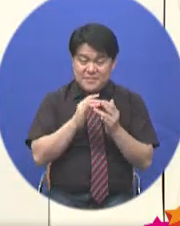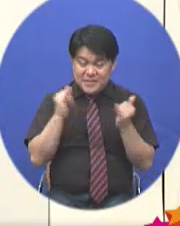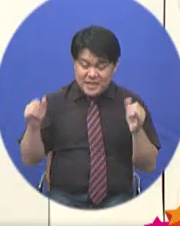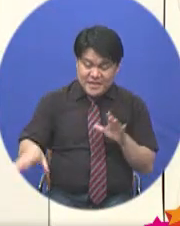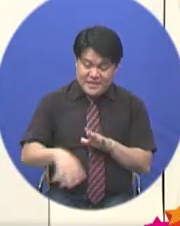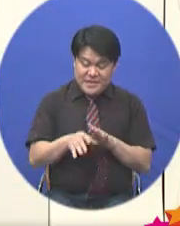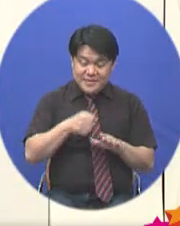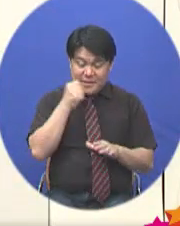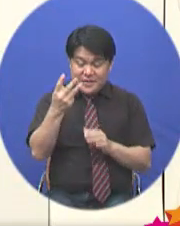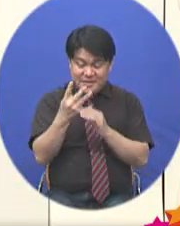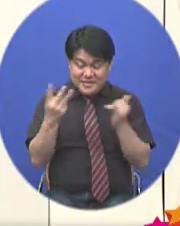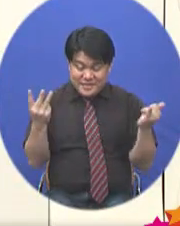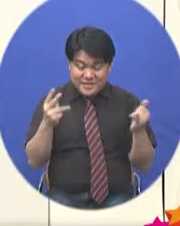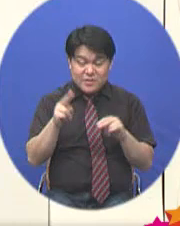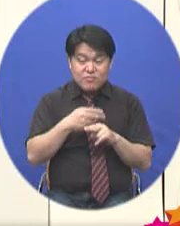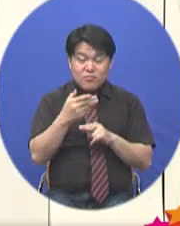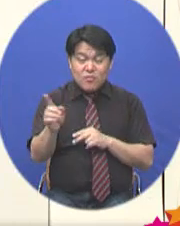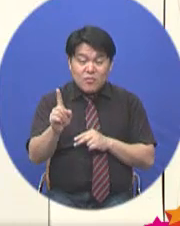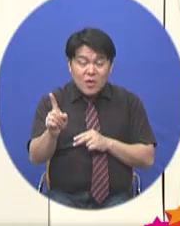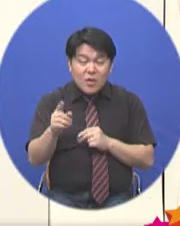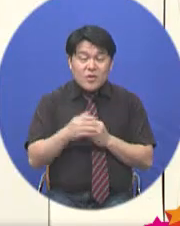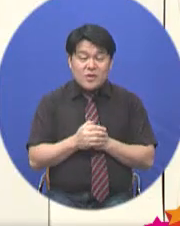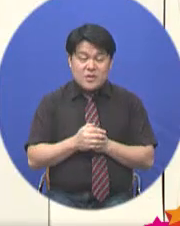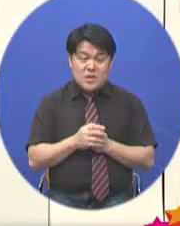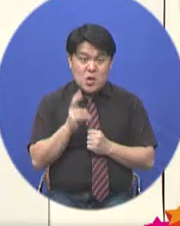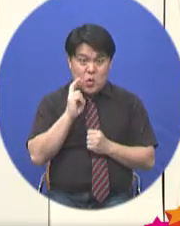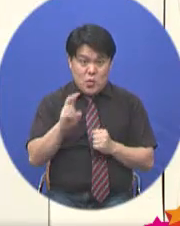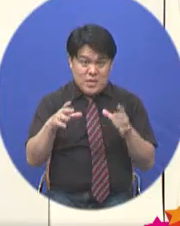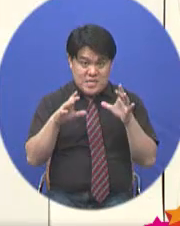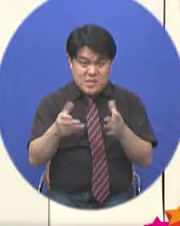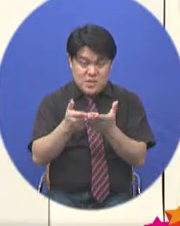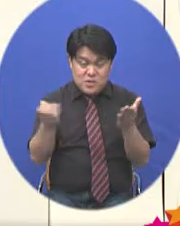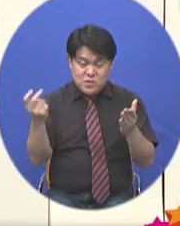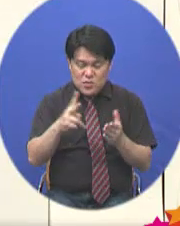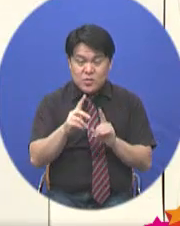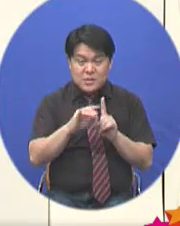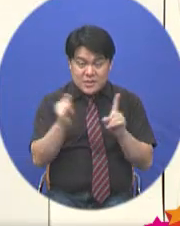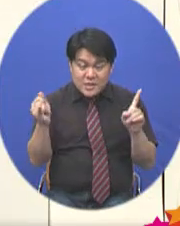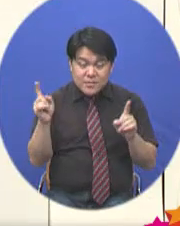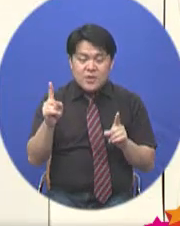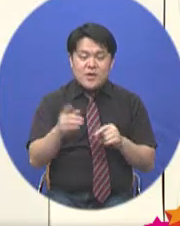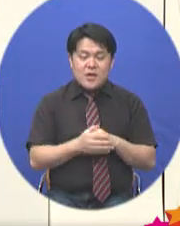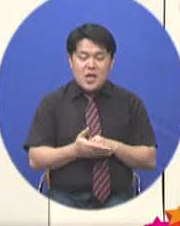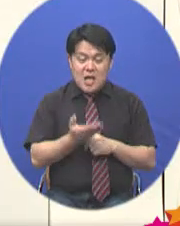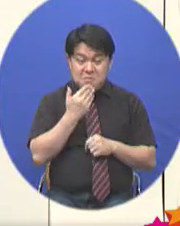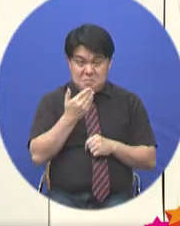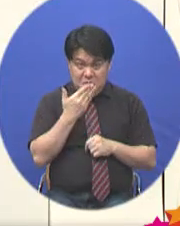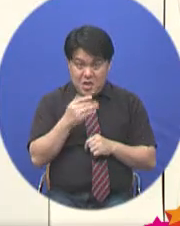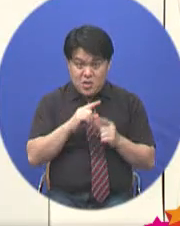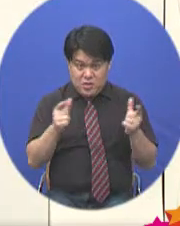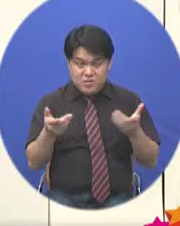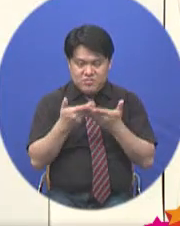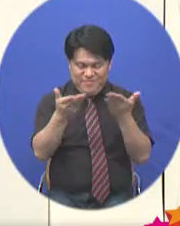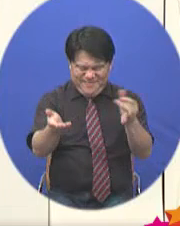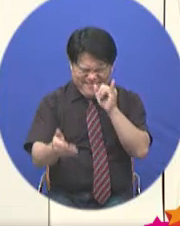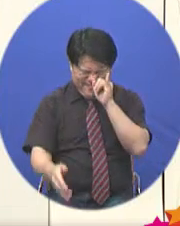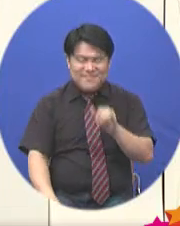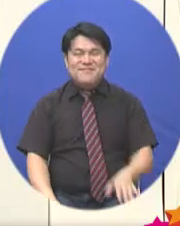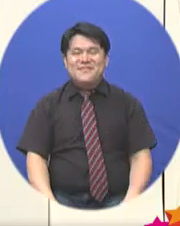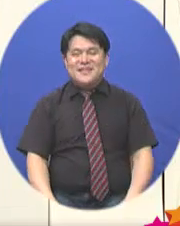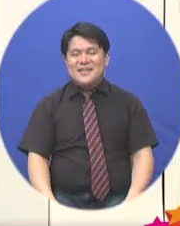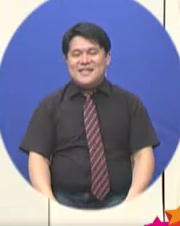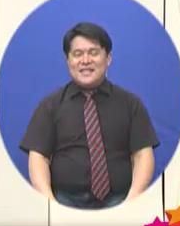추첨을 통해서 세 분께 MC들의 사인 CD 한 분께는 즉석식품을 보내드리도록 하겠습니다. 네, 그렇습니다.